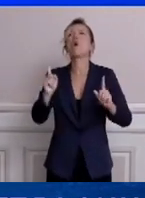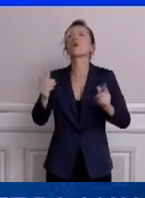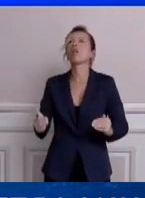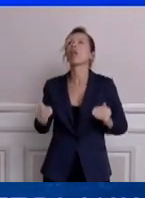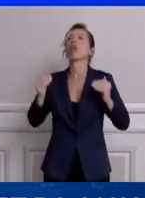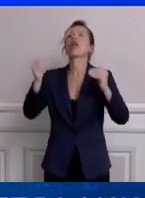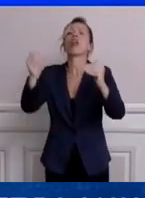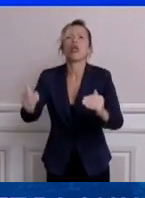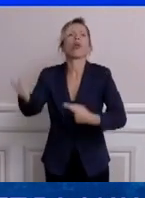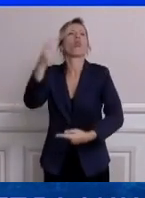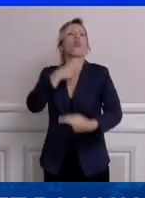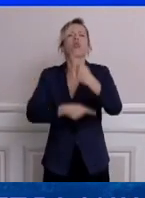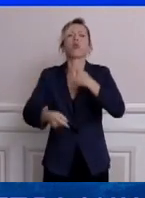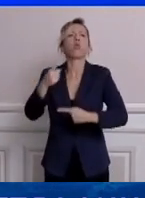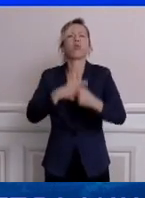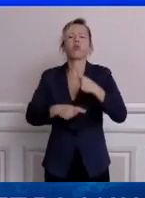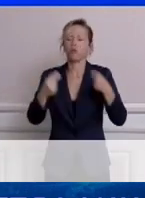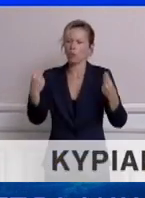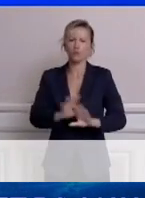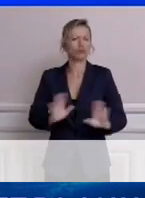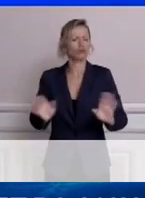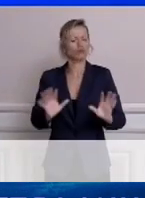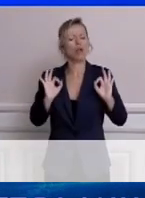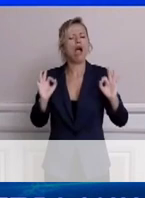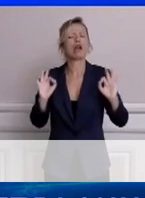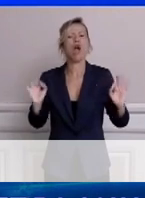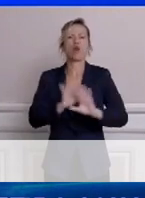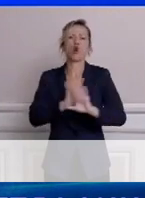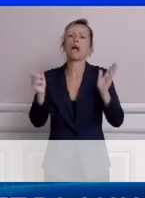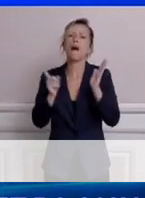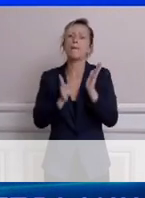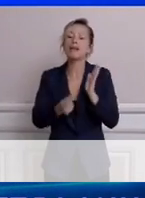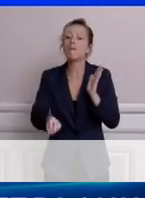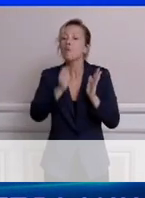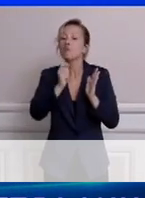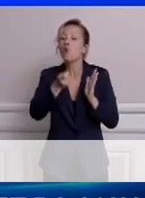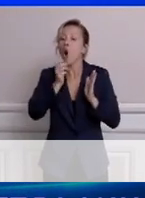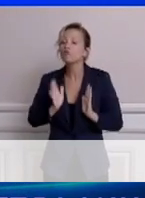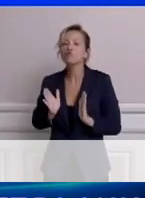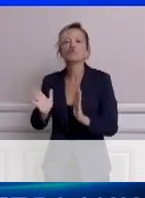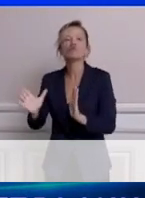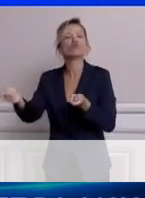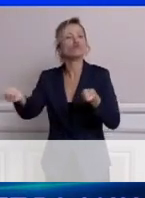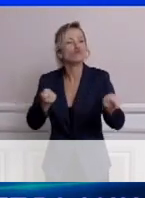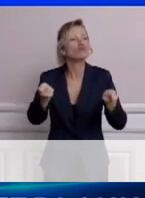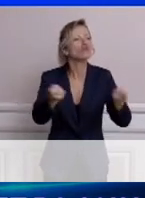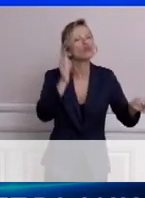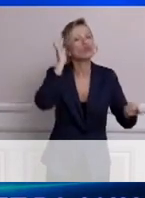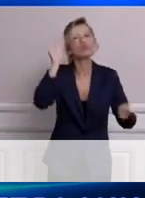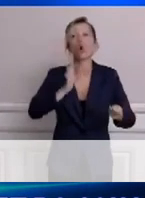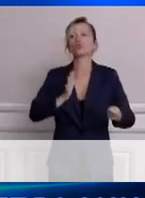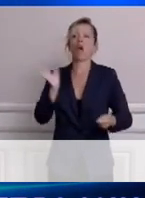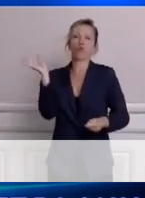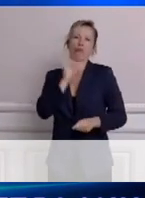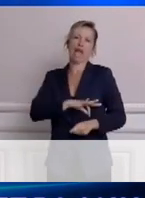να προγραμματίζει, να συνεργάζεται και να υλοποιεί πολιτικές οι οποίες τελικά θα είναι προς όφελος όλων σας. Με